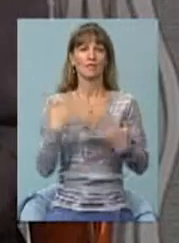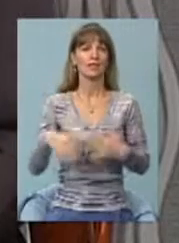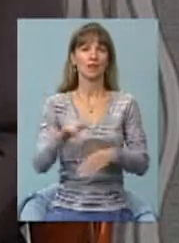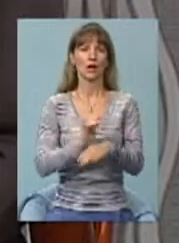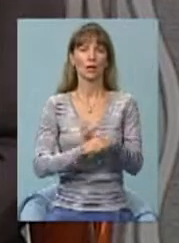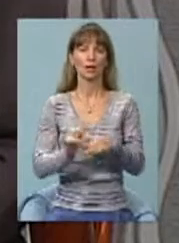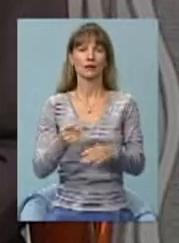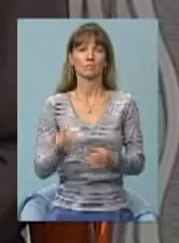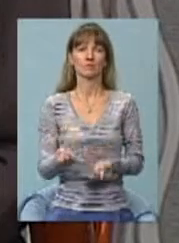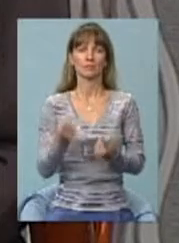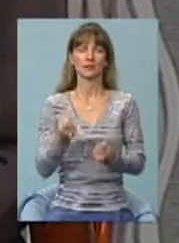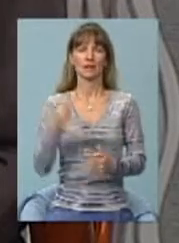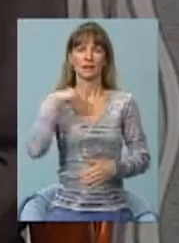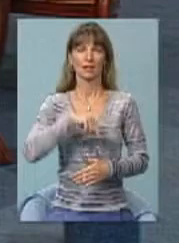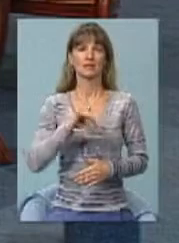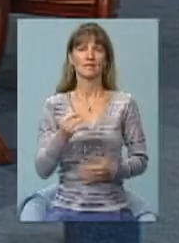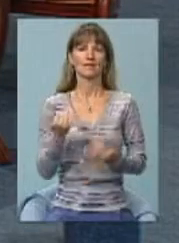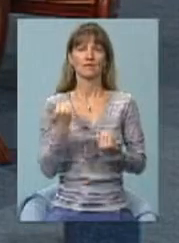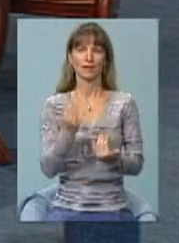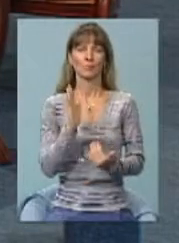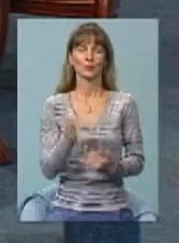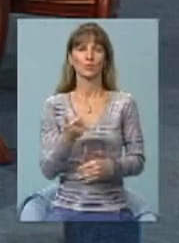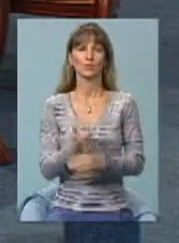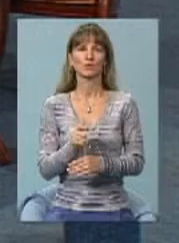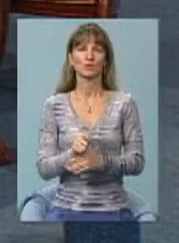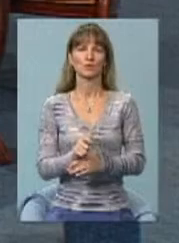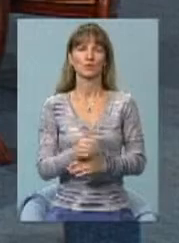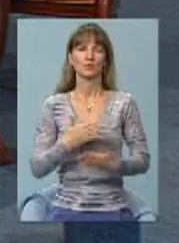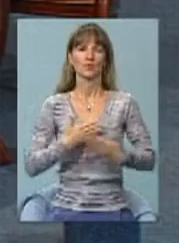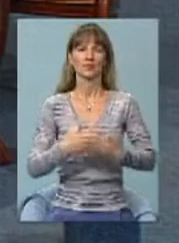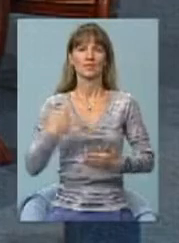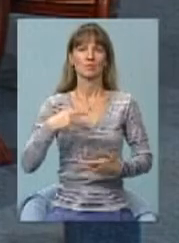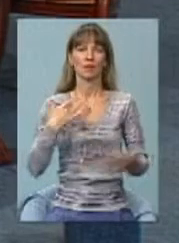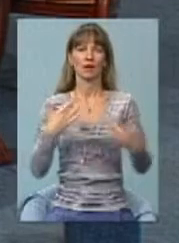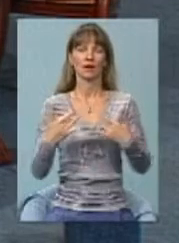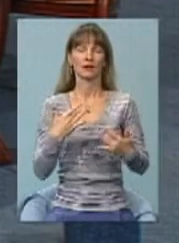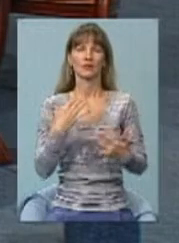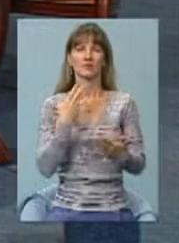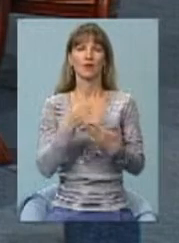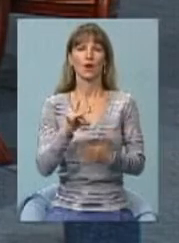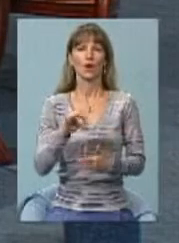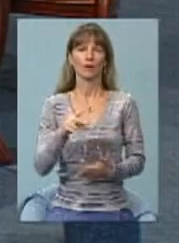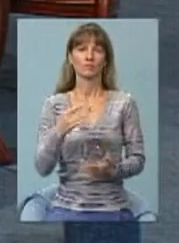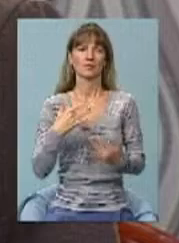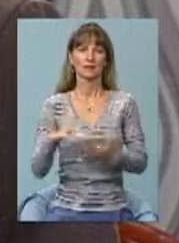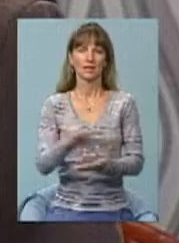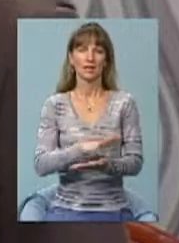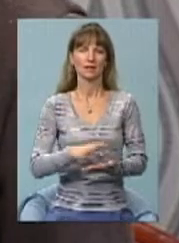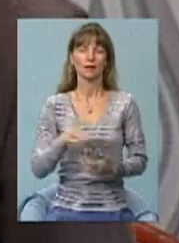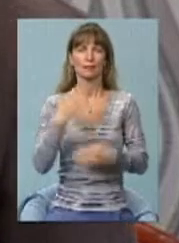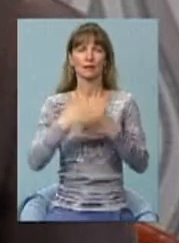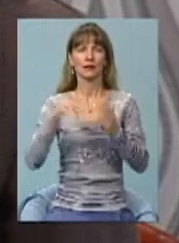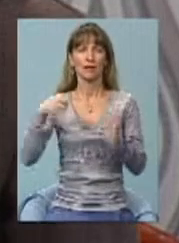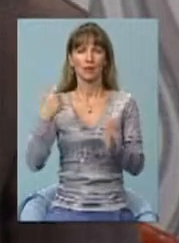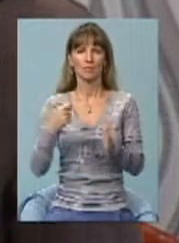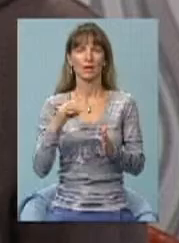і з'явиться настрій, і просто-напросто ви будете дуже таки активно себе грати свою роль на сцені, або перед камерою, або ще десь. А